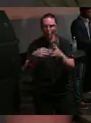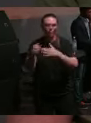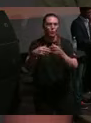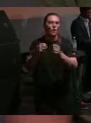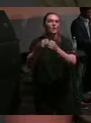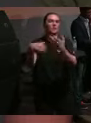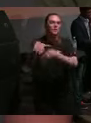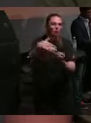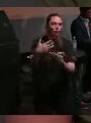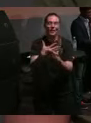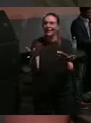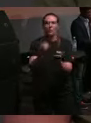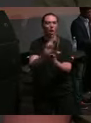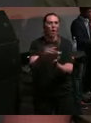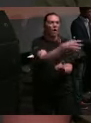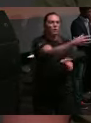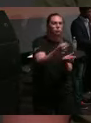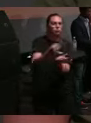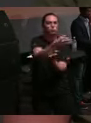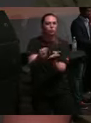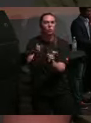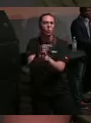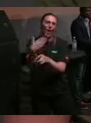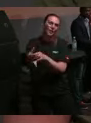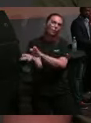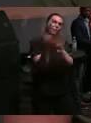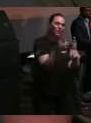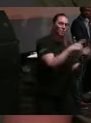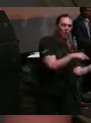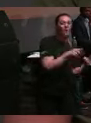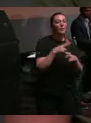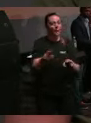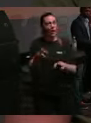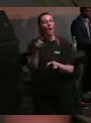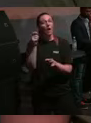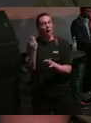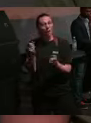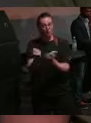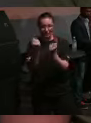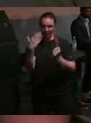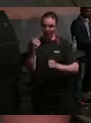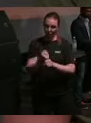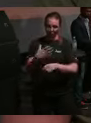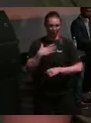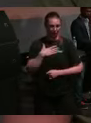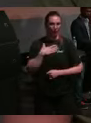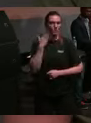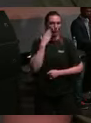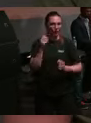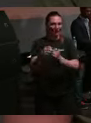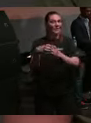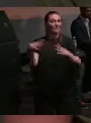Man henter ikke bare ressursene og drar. Og det har jo ført til at Hammerfest er en av den eneste kommunen langs kysten i Finnmark som har hatt befolkningsvekst de